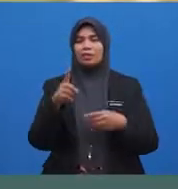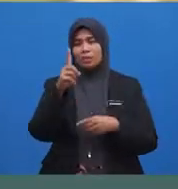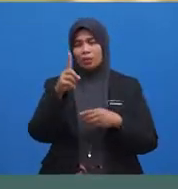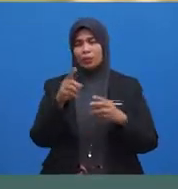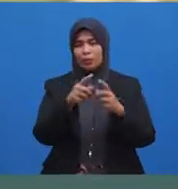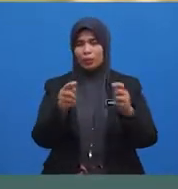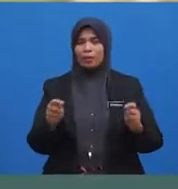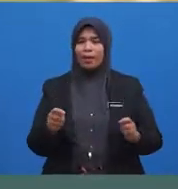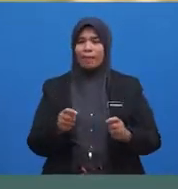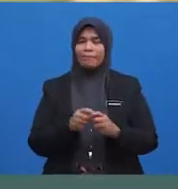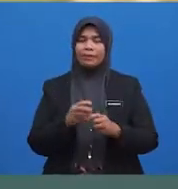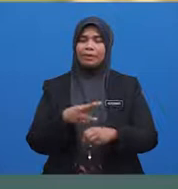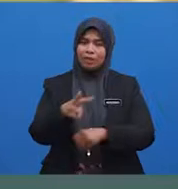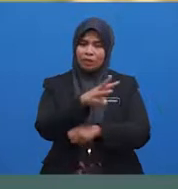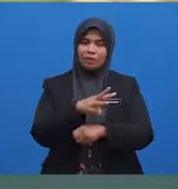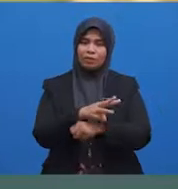yang terdapat di negeri Pahang.